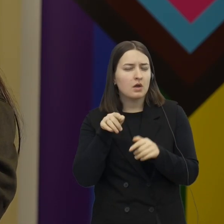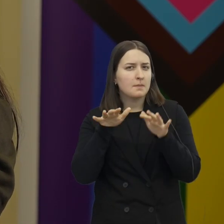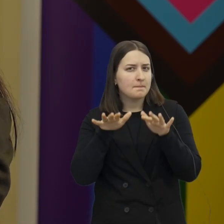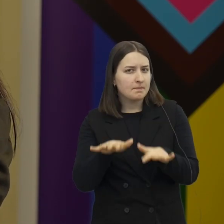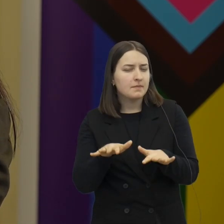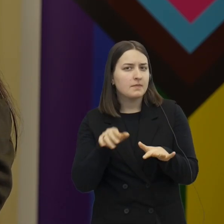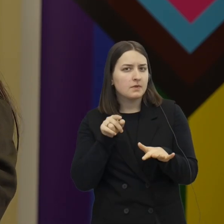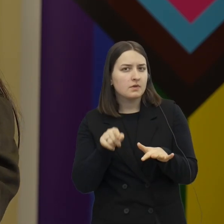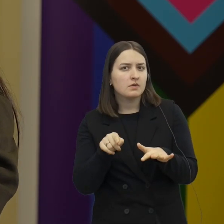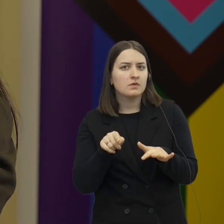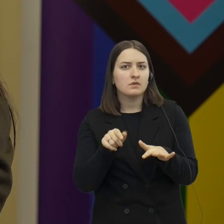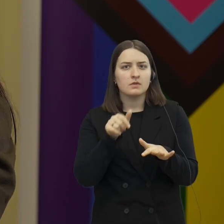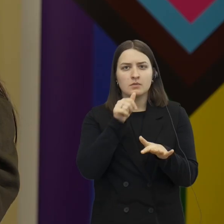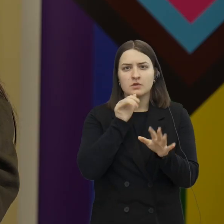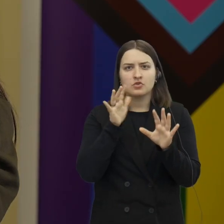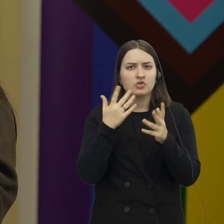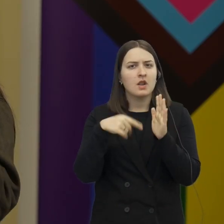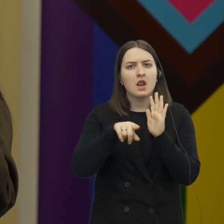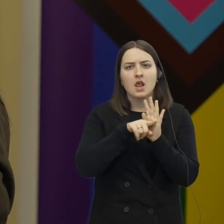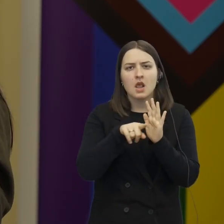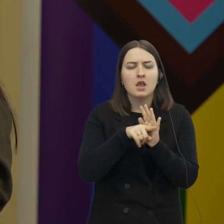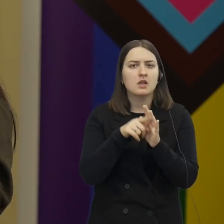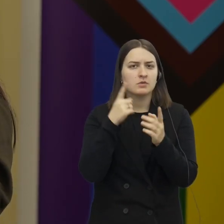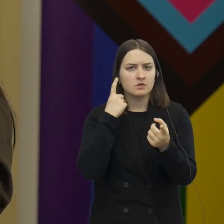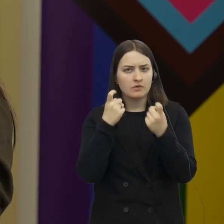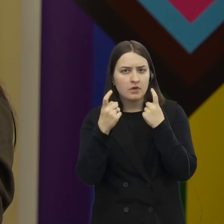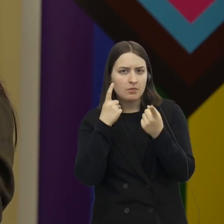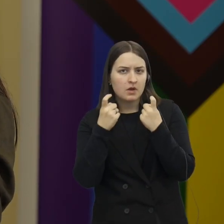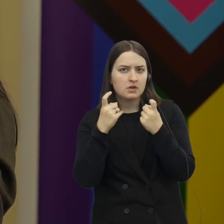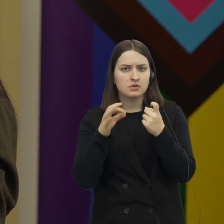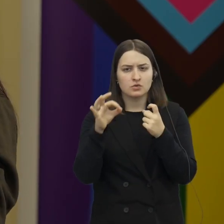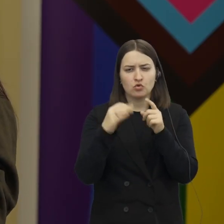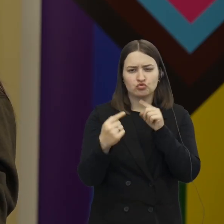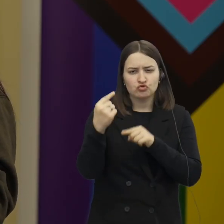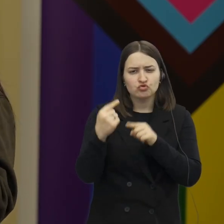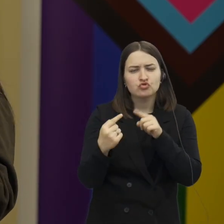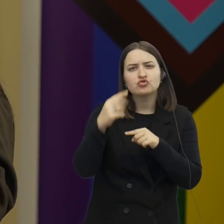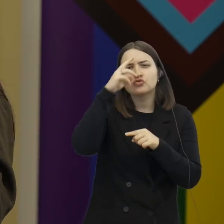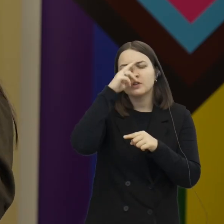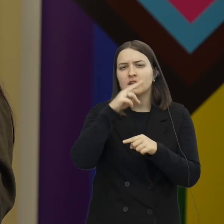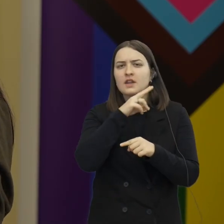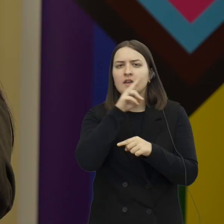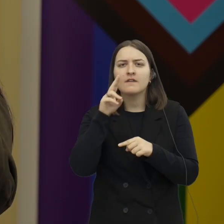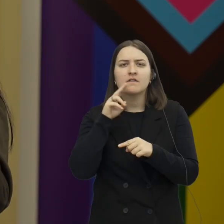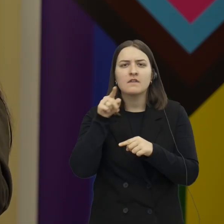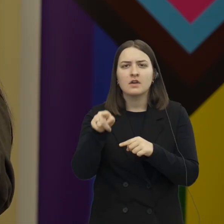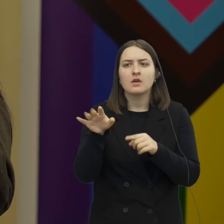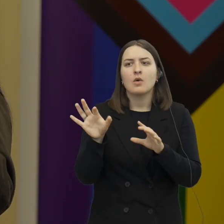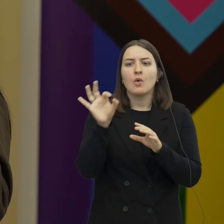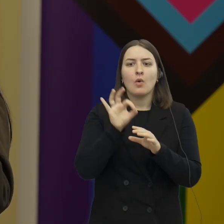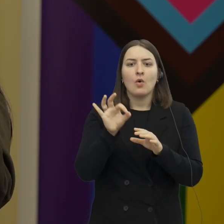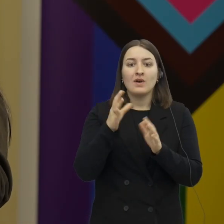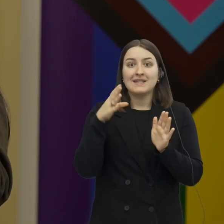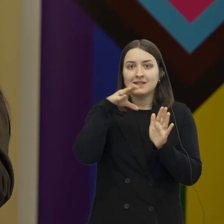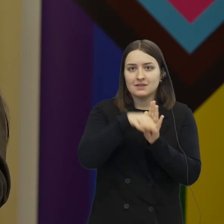schools from parents when it comes to, let's say, inclusive education or similar matters, because in Lithuania